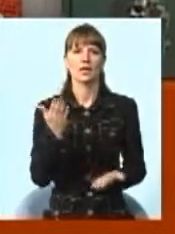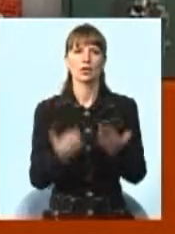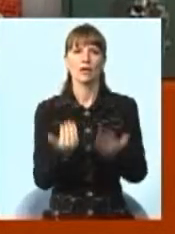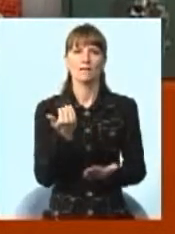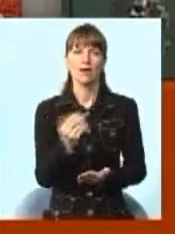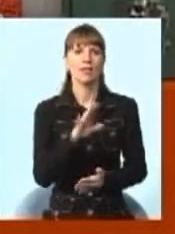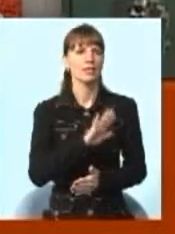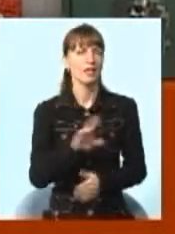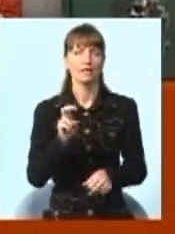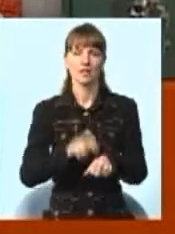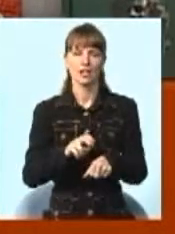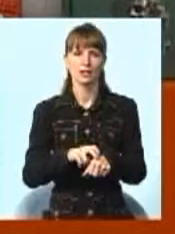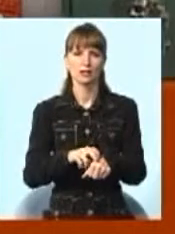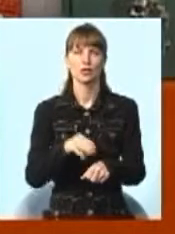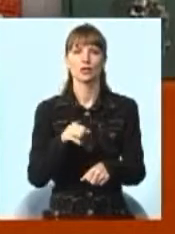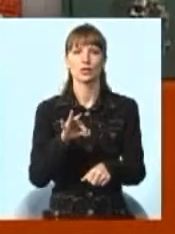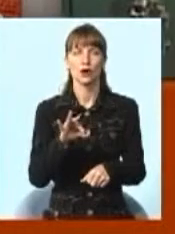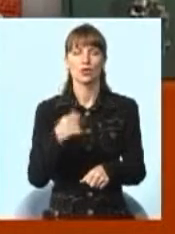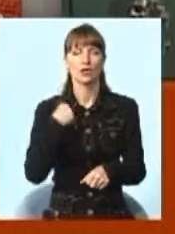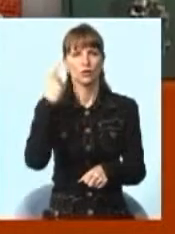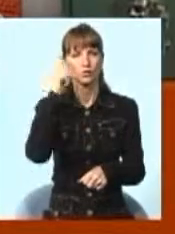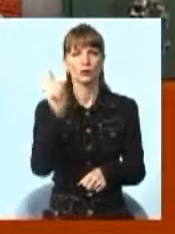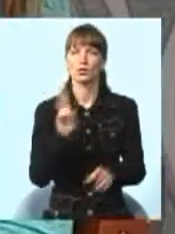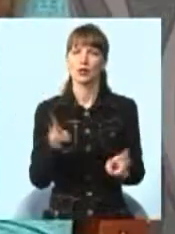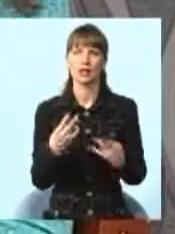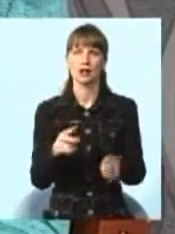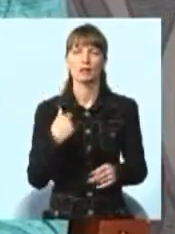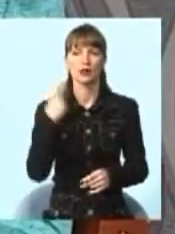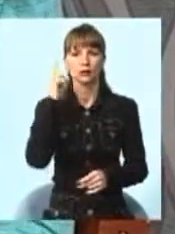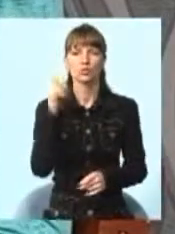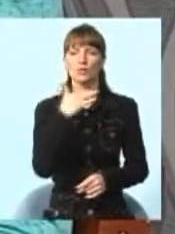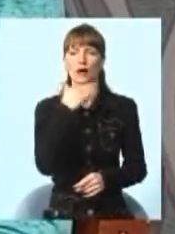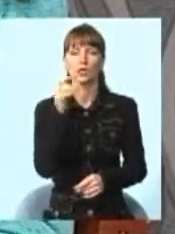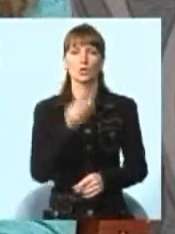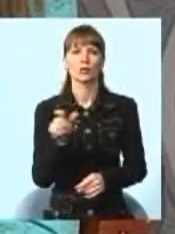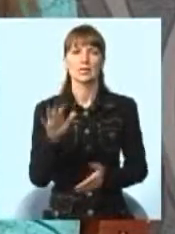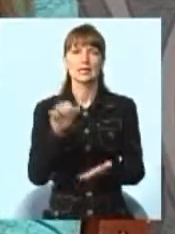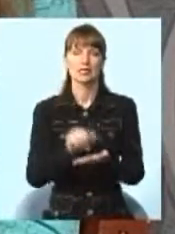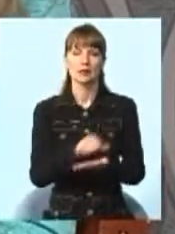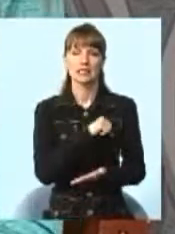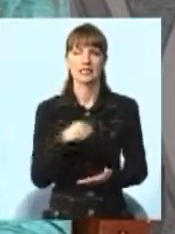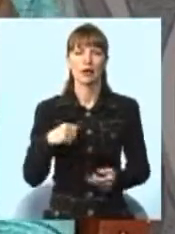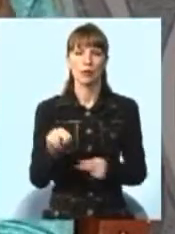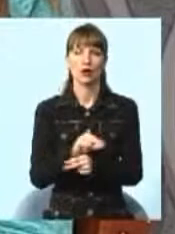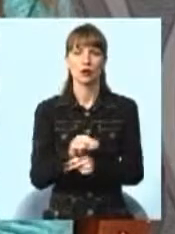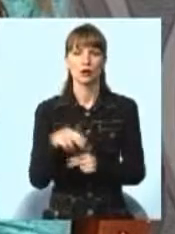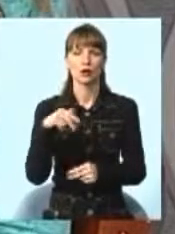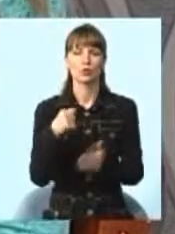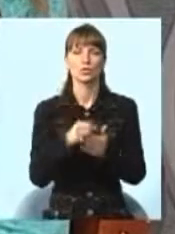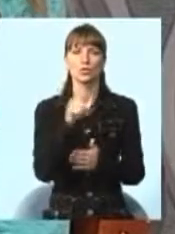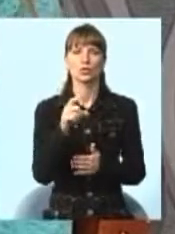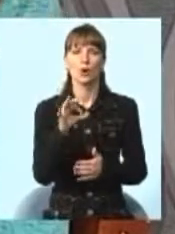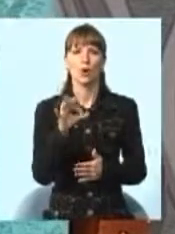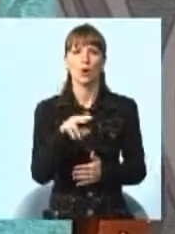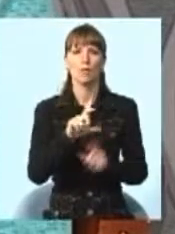не ветеринар, звісно, то я гадаю, що не треба. Я знаю, що дуже багато людей, вони займаються самолікуванням. Вони йдуть до